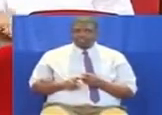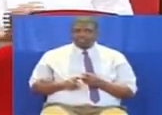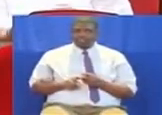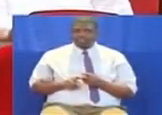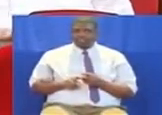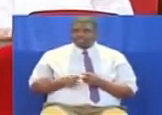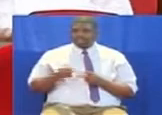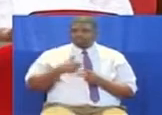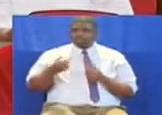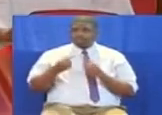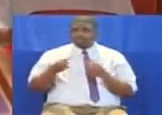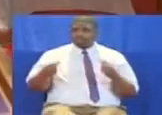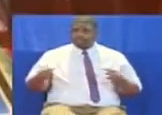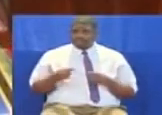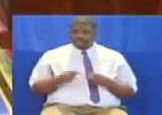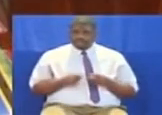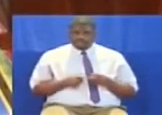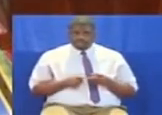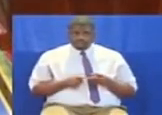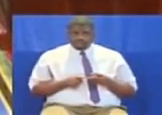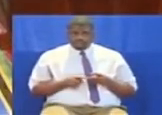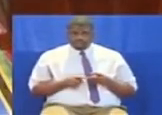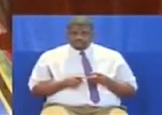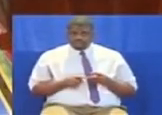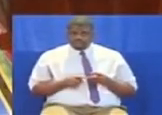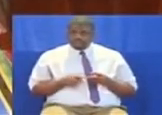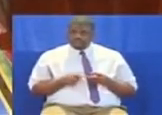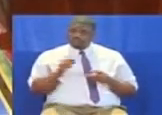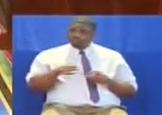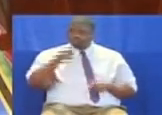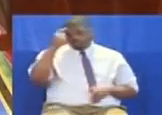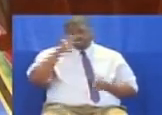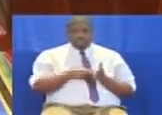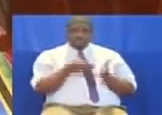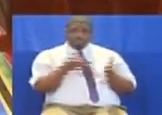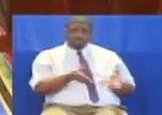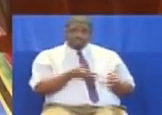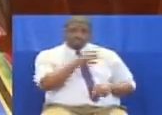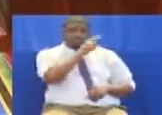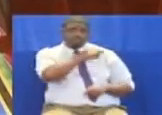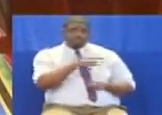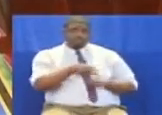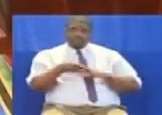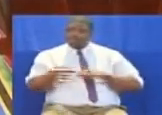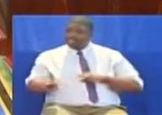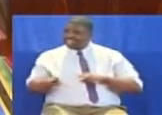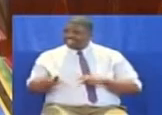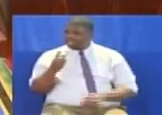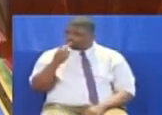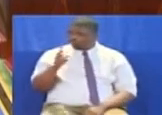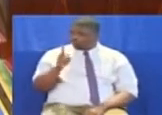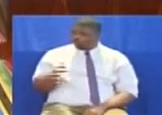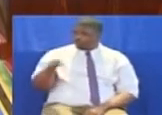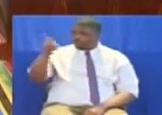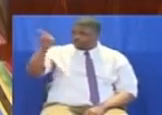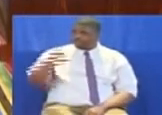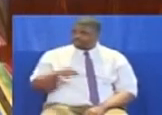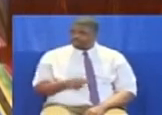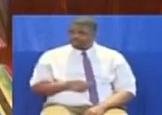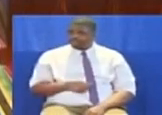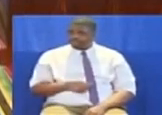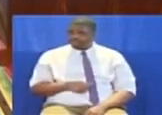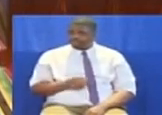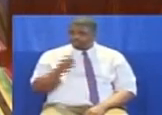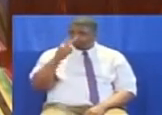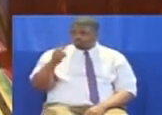mbunge wa upinzani, kama mpinzani, ndio maana hata leo Mboya ametereza, lakini umeona wako pale. Yani